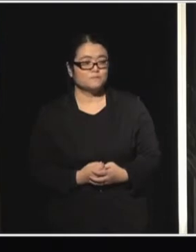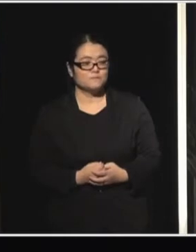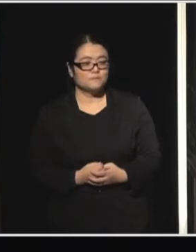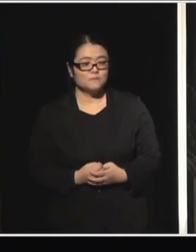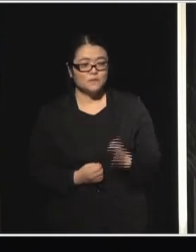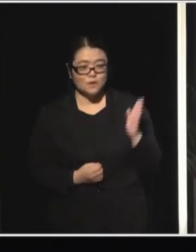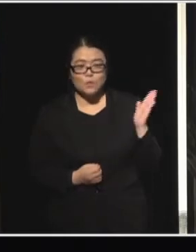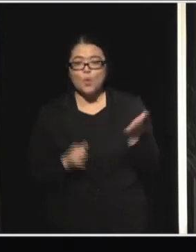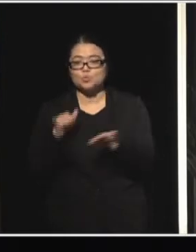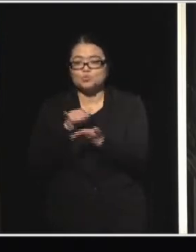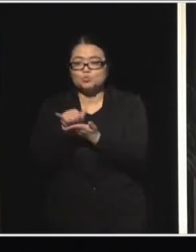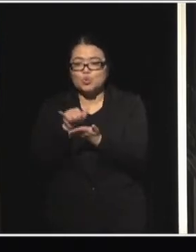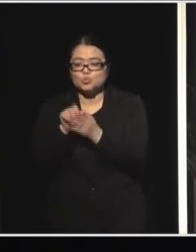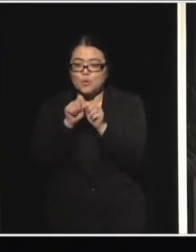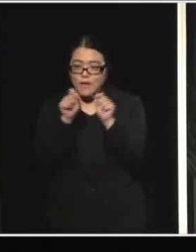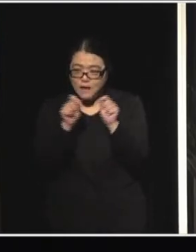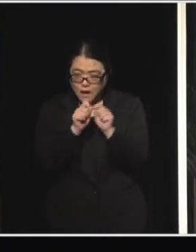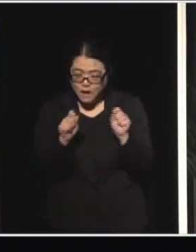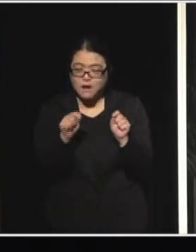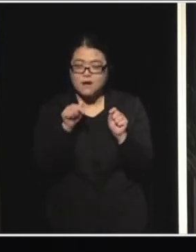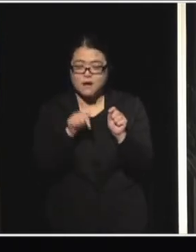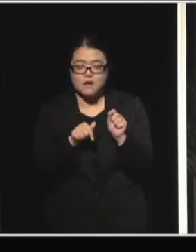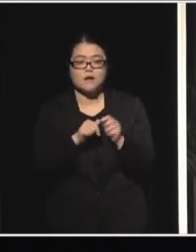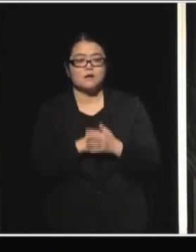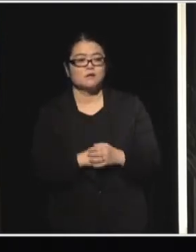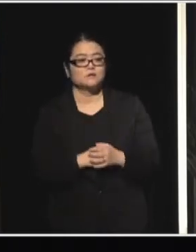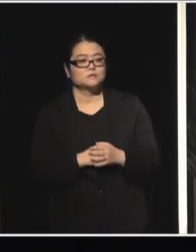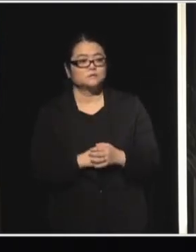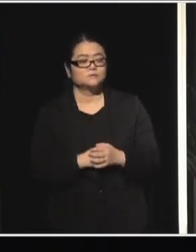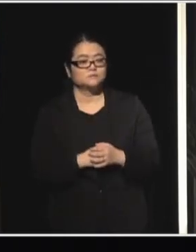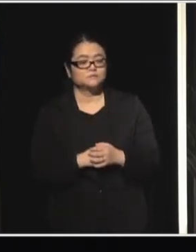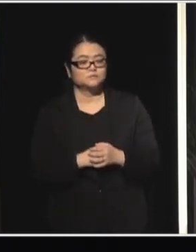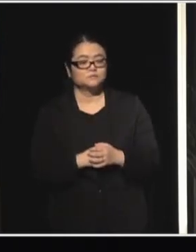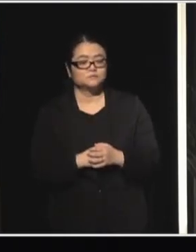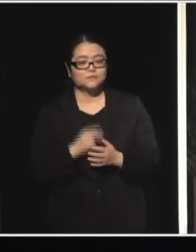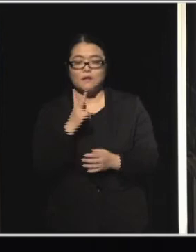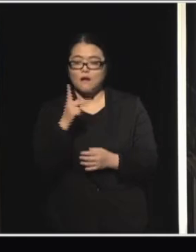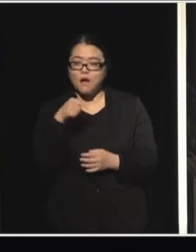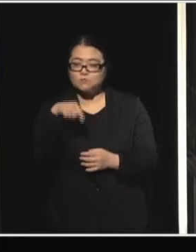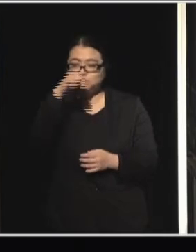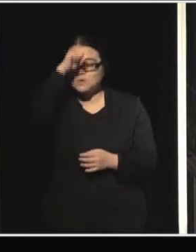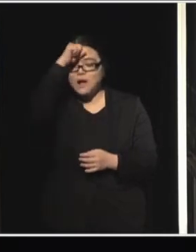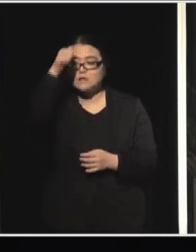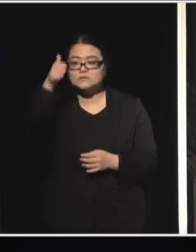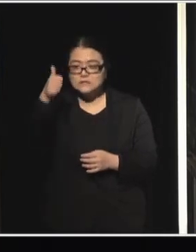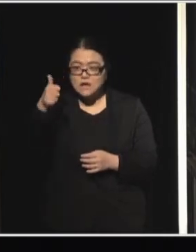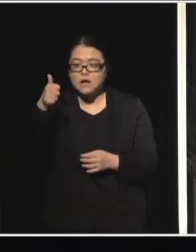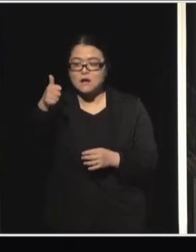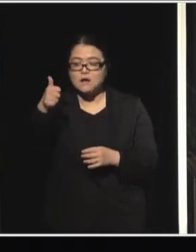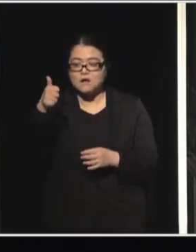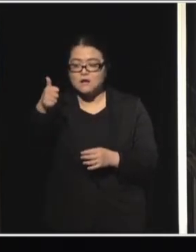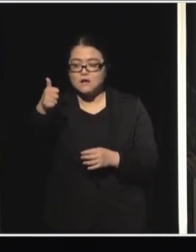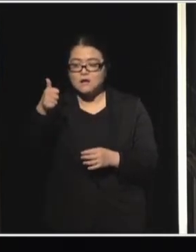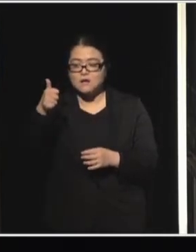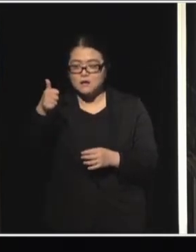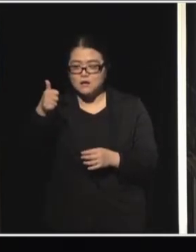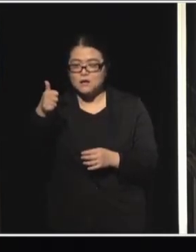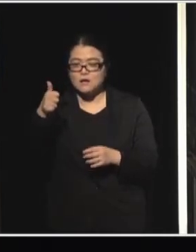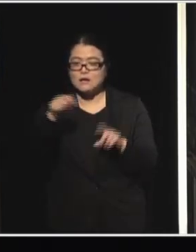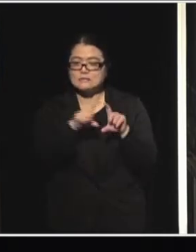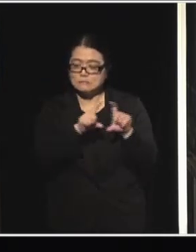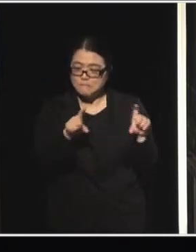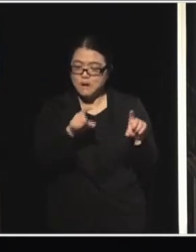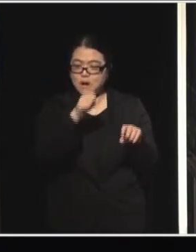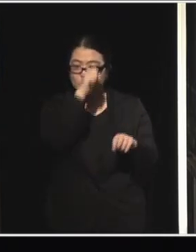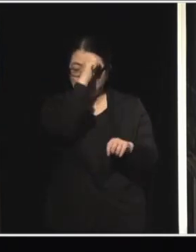ががん患者これはあの8がん患者さんという一般のですね患者さんの中でどのよう